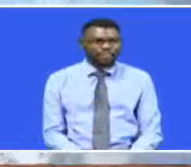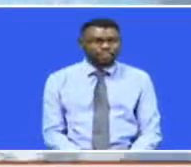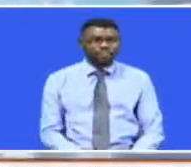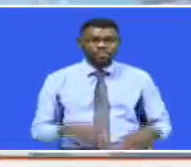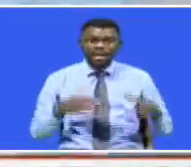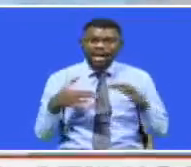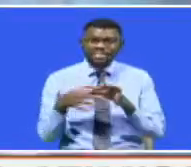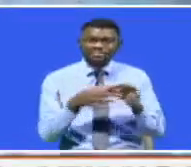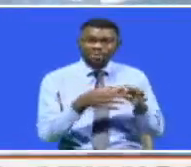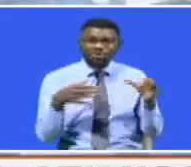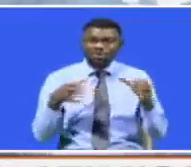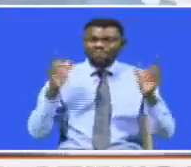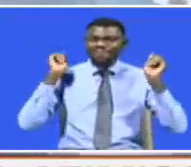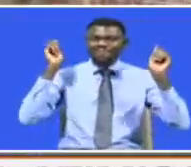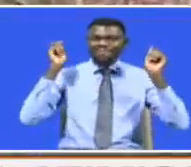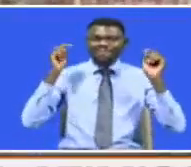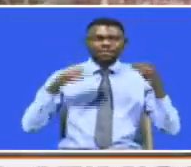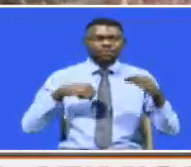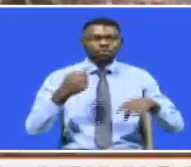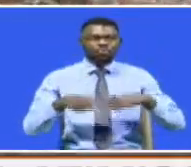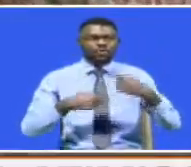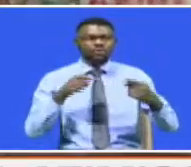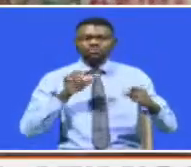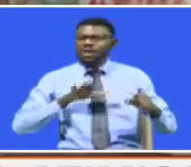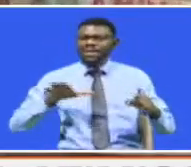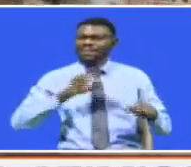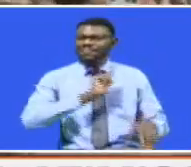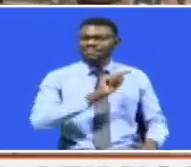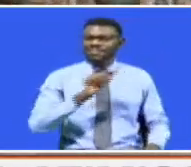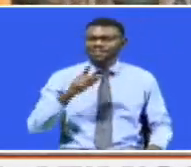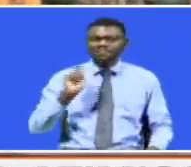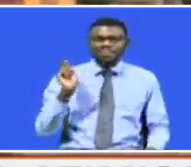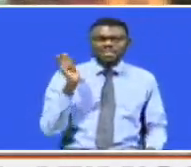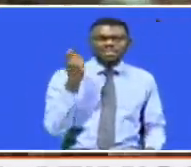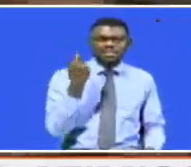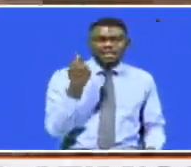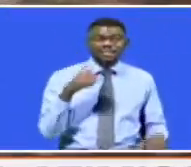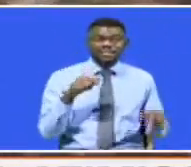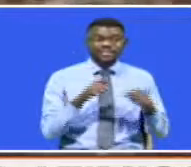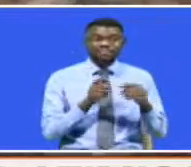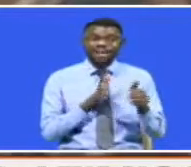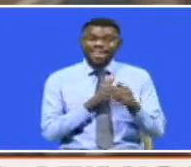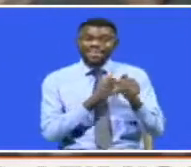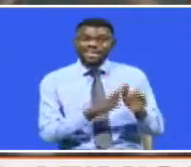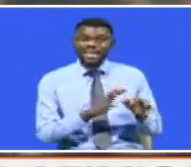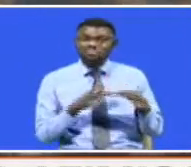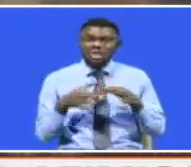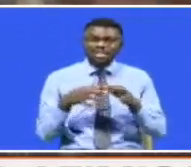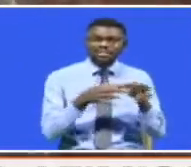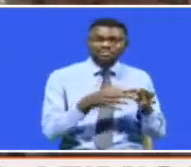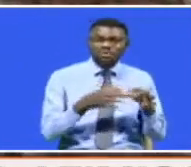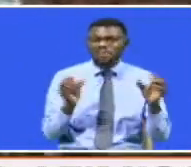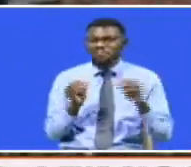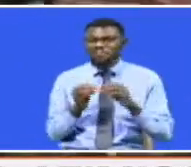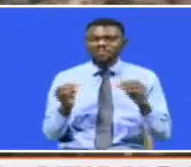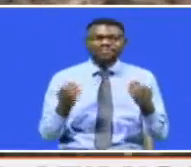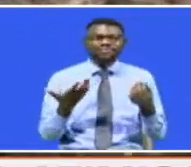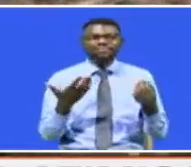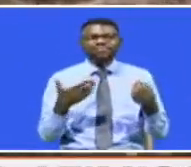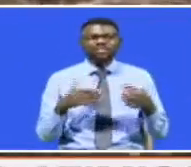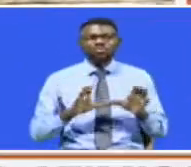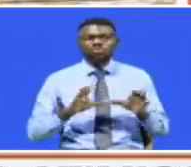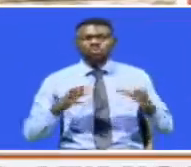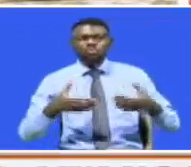Wafuasi wa Azimio wakiendelea na maandamano maeneo kadha wa kadha nchini, viongozi wa Azimio walifanya mkutano wa faragani na ujumbe wa